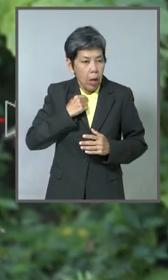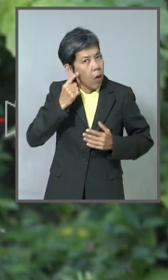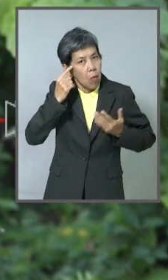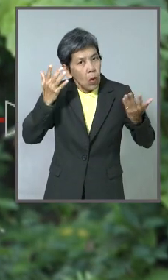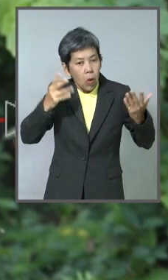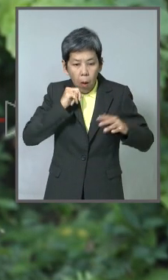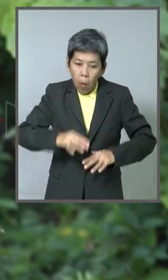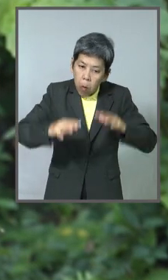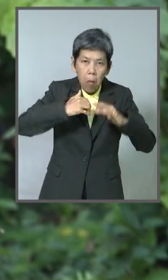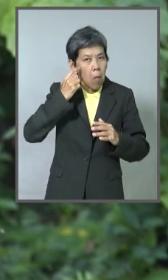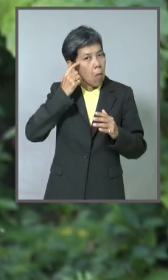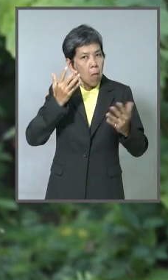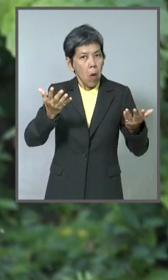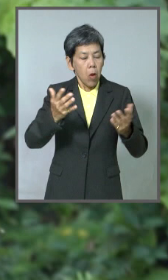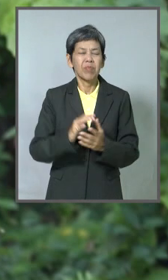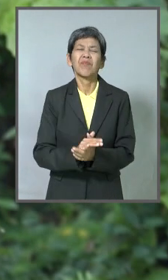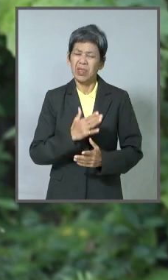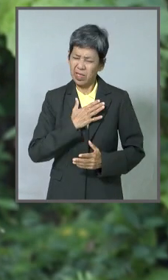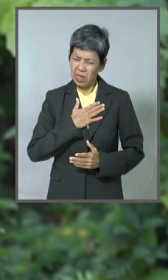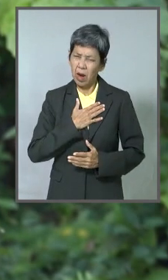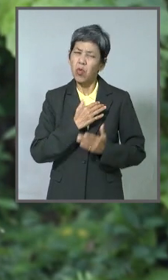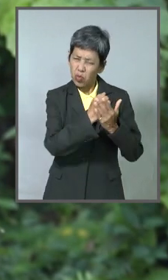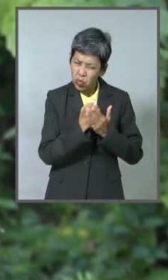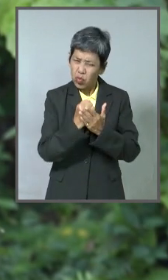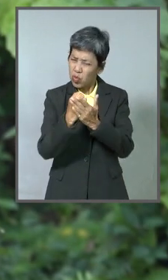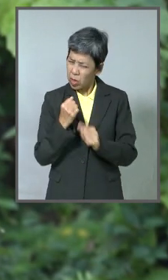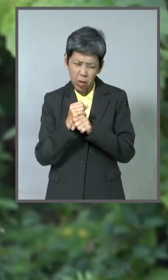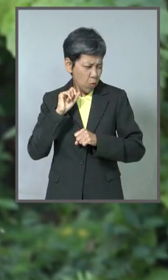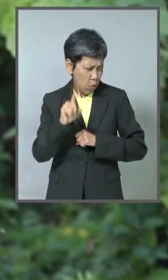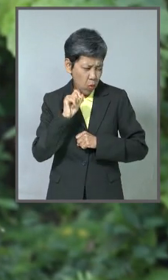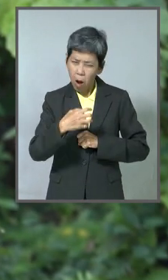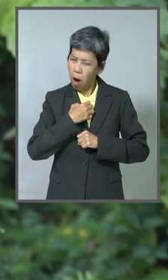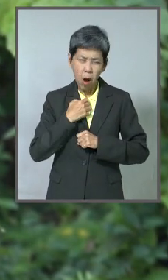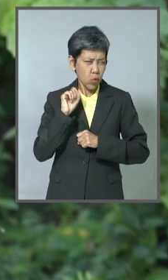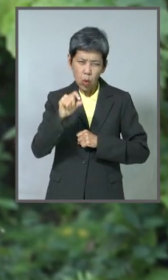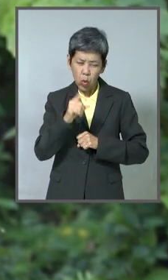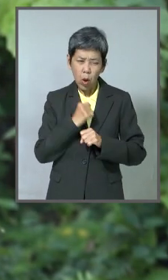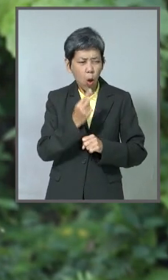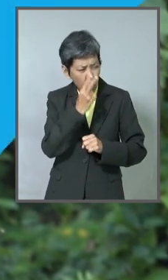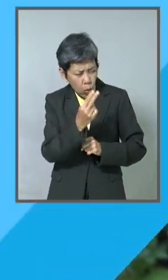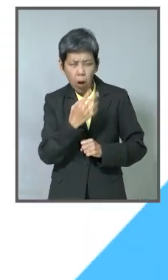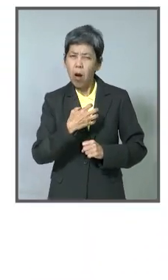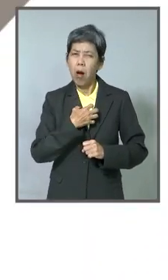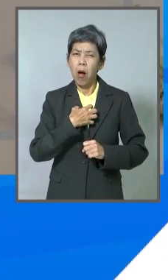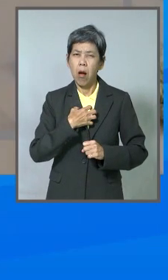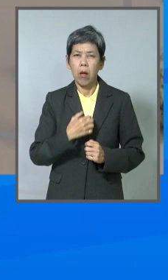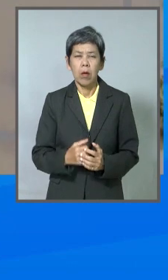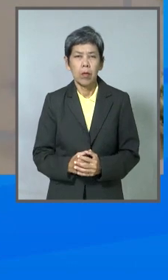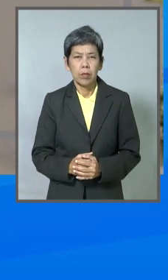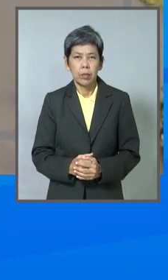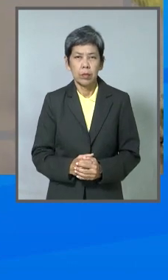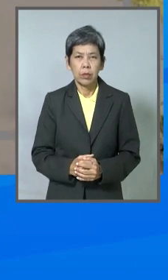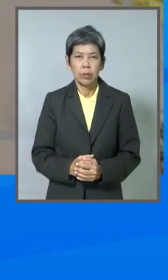ว่าจะเกิดเมื่อไหร่ใช่ไหมคะอยากขอความช่วยเหลือแบบเร่งด่วนนะคะอยากให้ช่วยลงมาดูตรงนี้